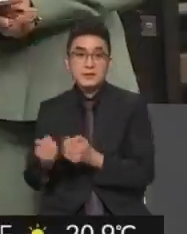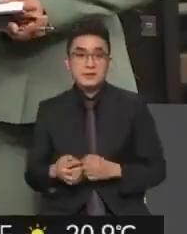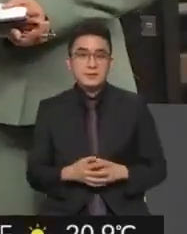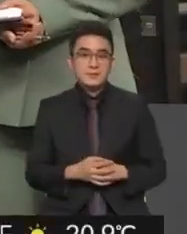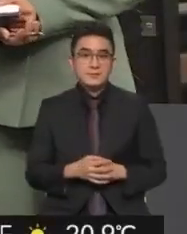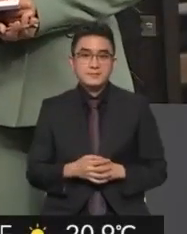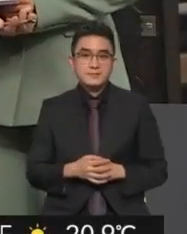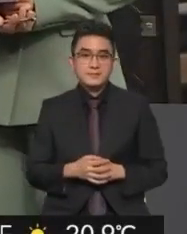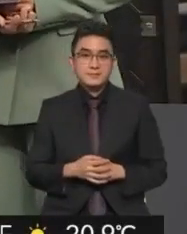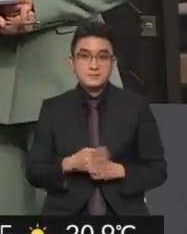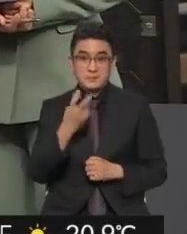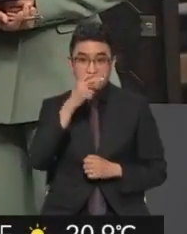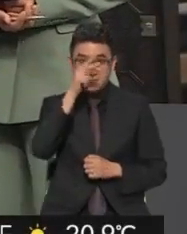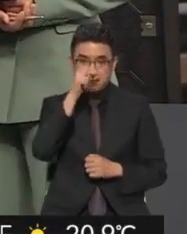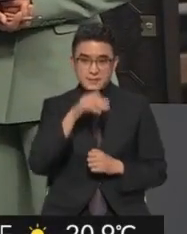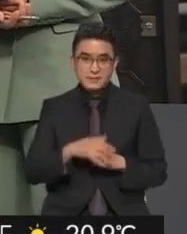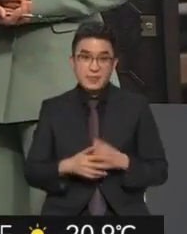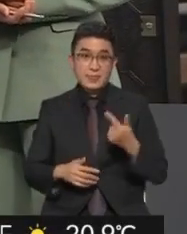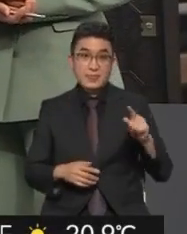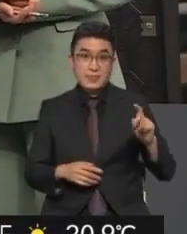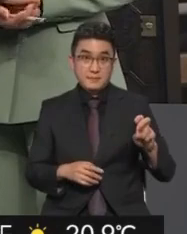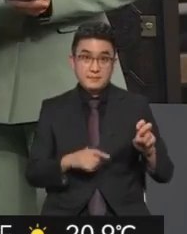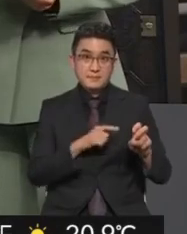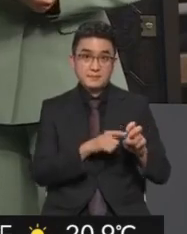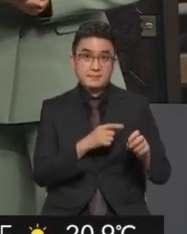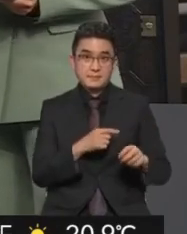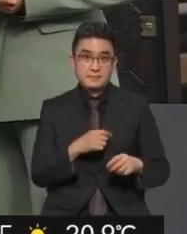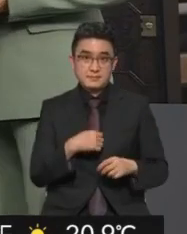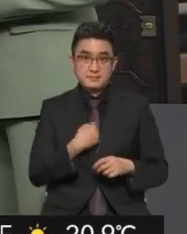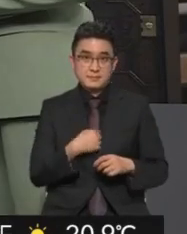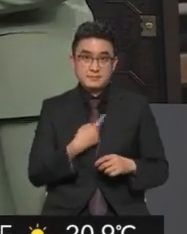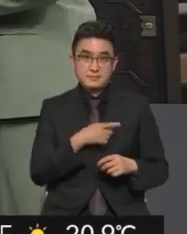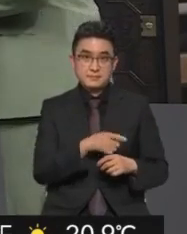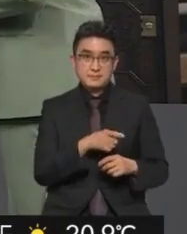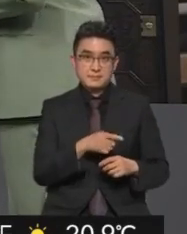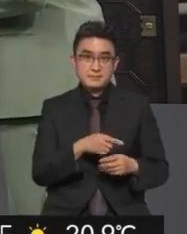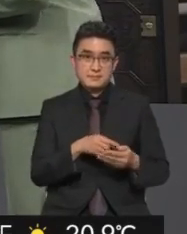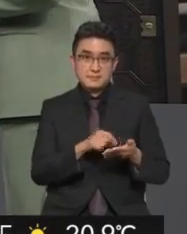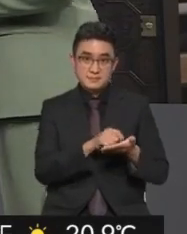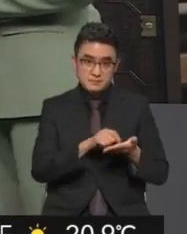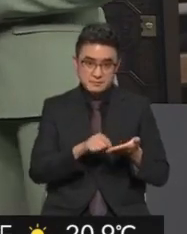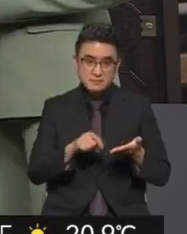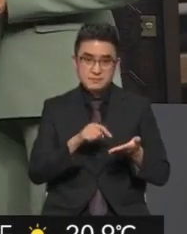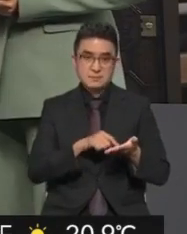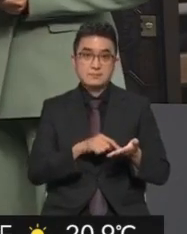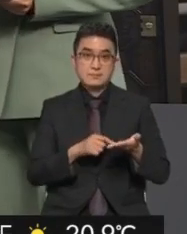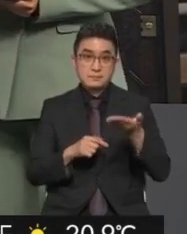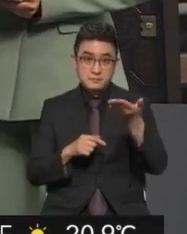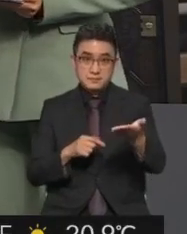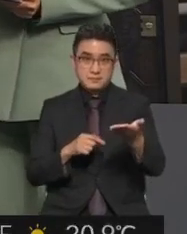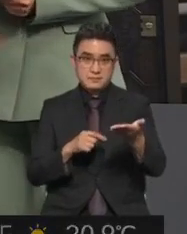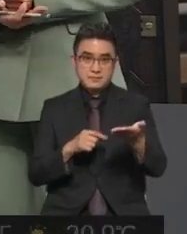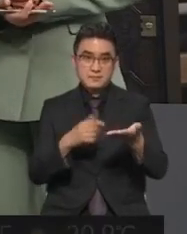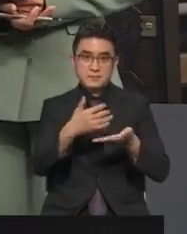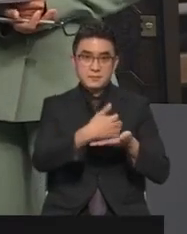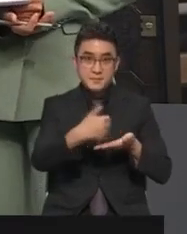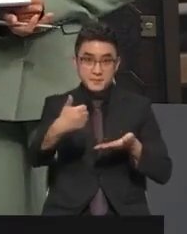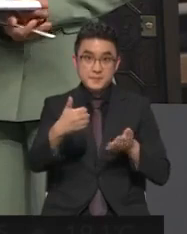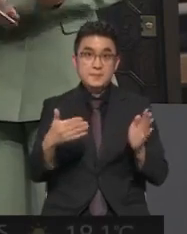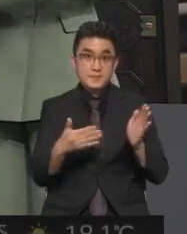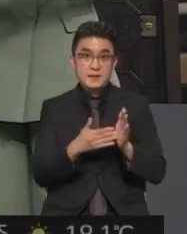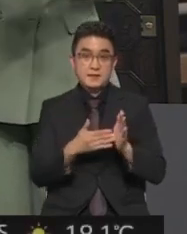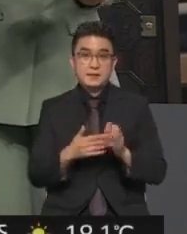네 검찰은 남 변호사 측이 자진해서 제출한 돈을 준 시점과 장소를 적은 메모도 확보를 한 것으로